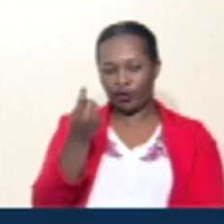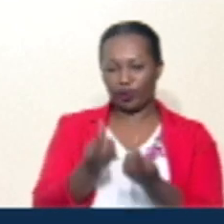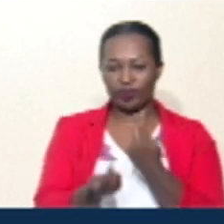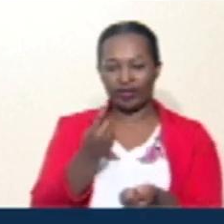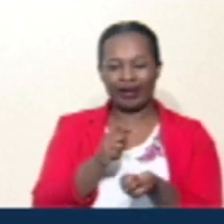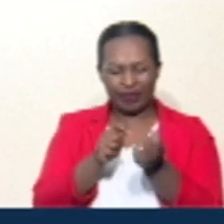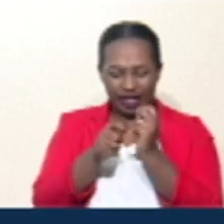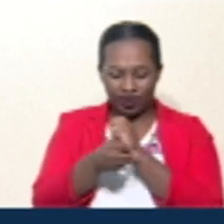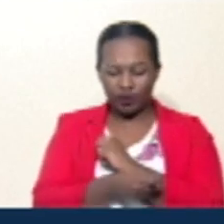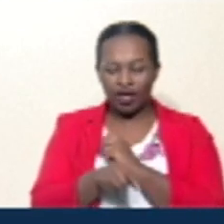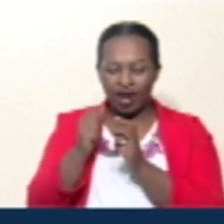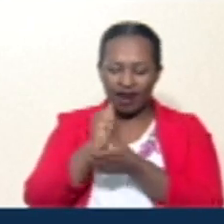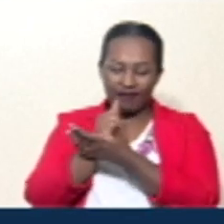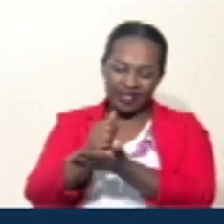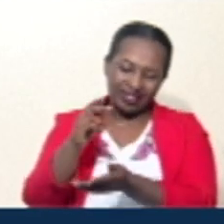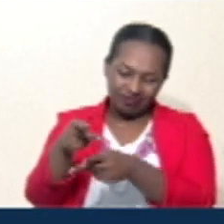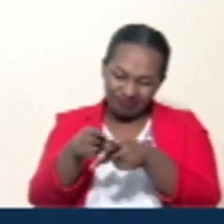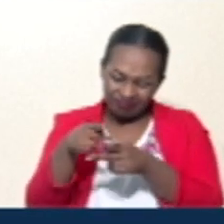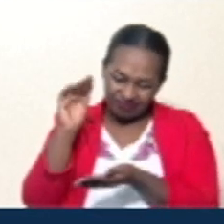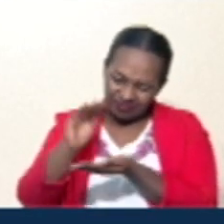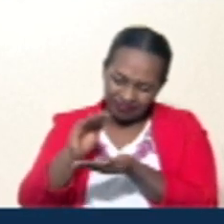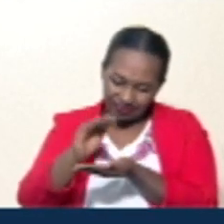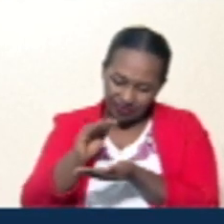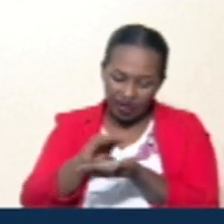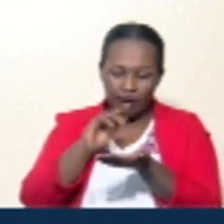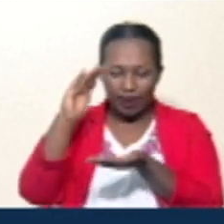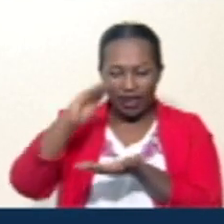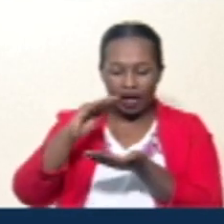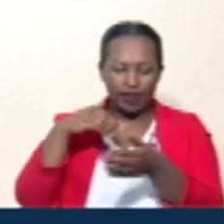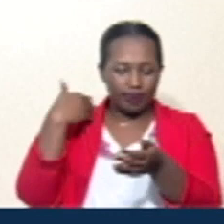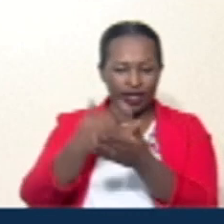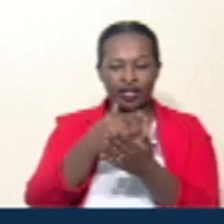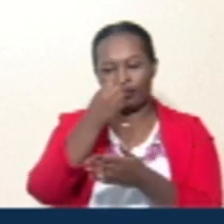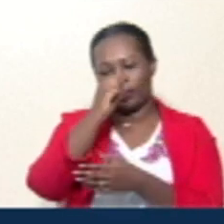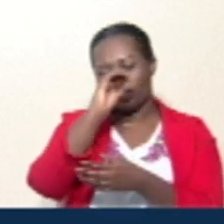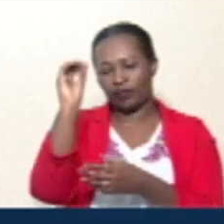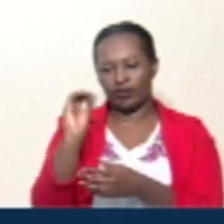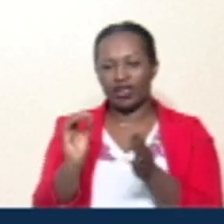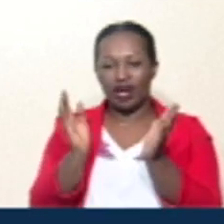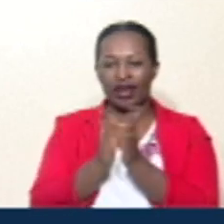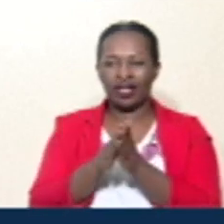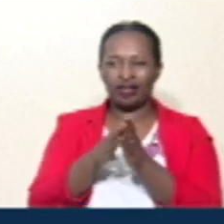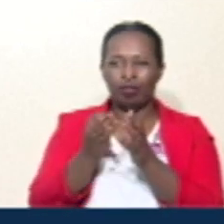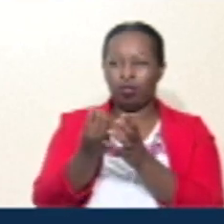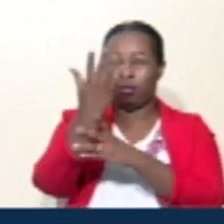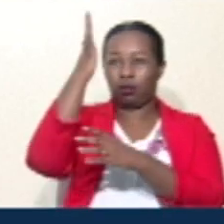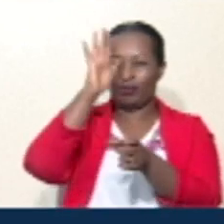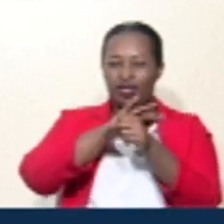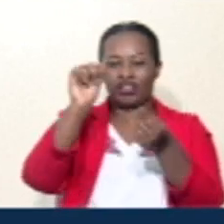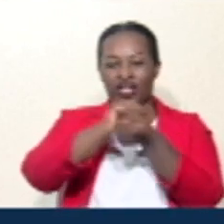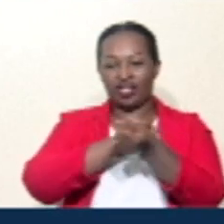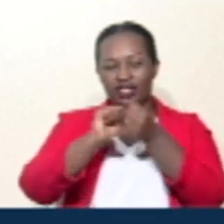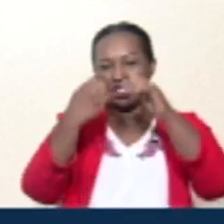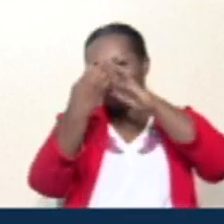agasimbuzwa arondereza ibicanwa nibura ku kigero cya 50% kandi atari kuri imyotsi myinshi ihumanya ikirere.